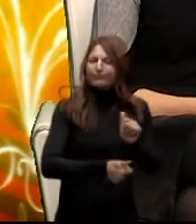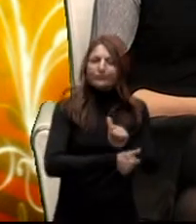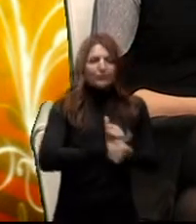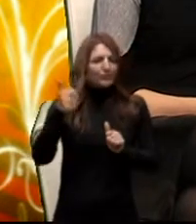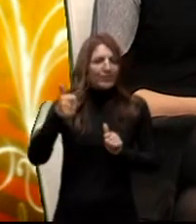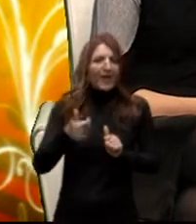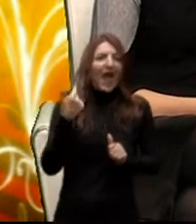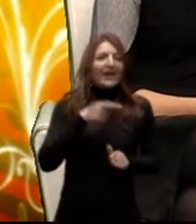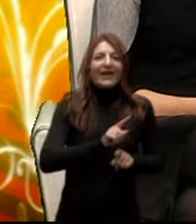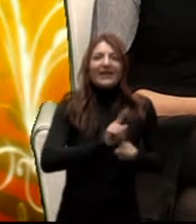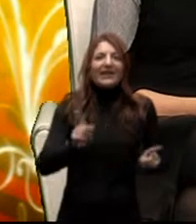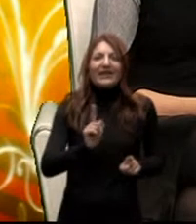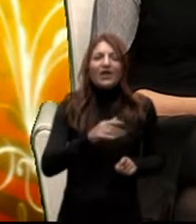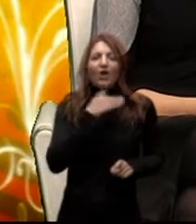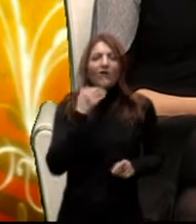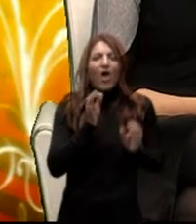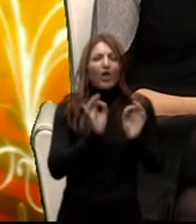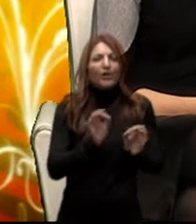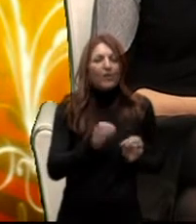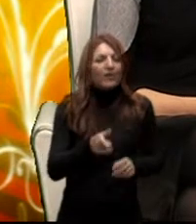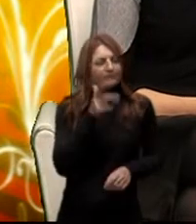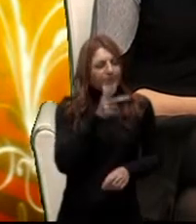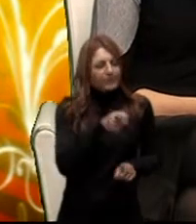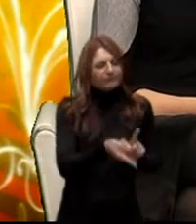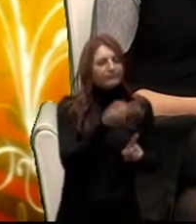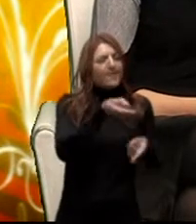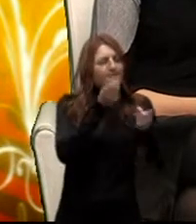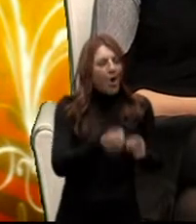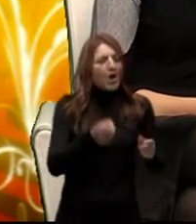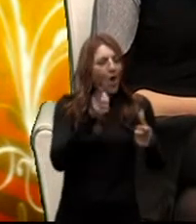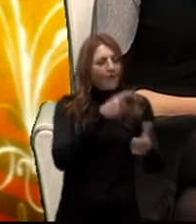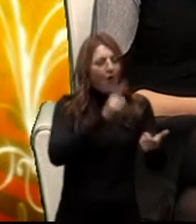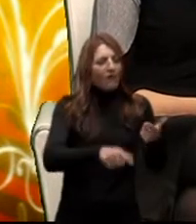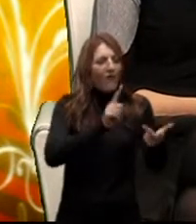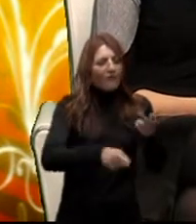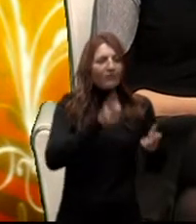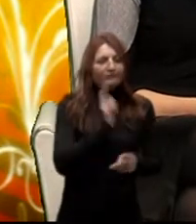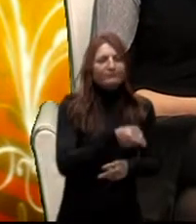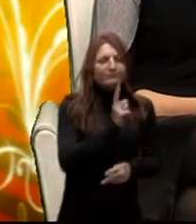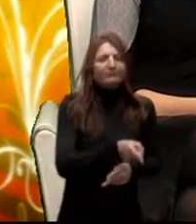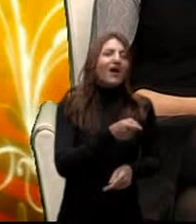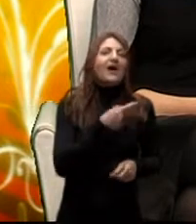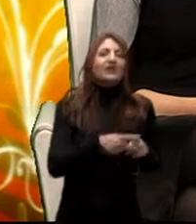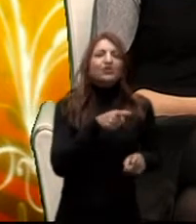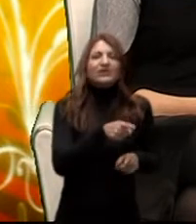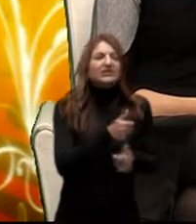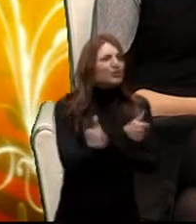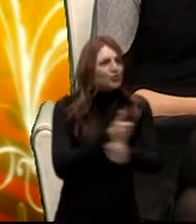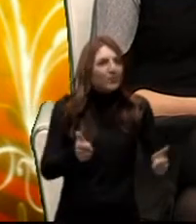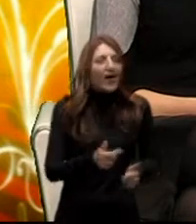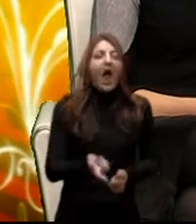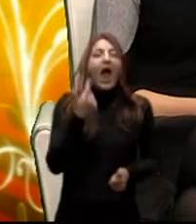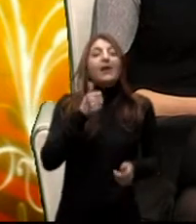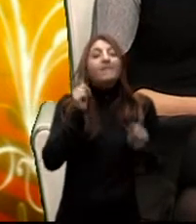koji nikada nisu dovoljno dobri. Od njih njihova obitelj uvijek očekuje više nego što oni mogu napraviti, bez obzira što su savršeni u svemu